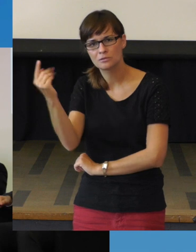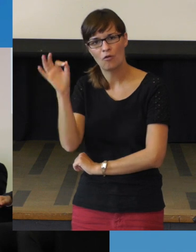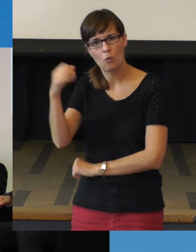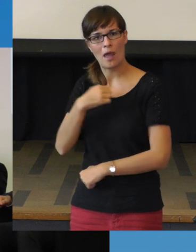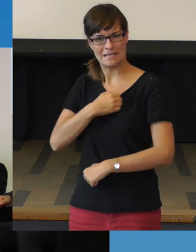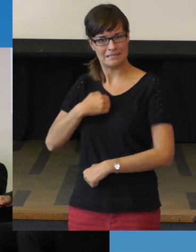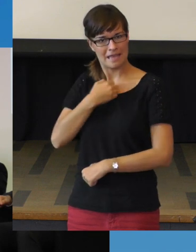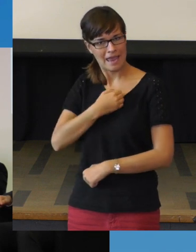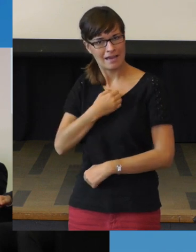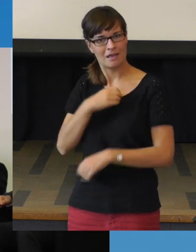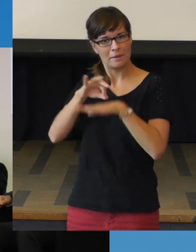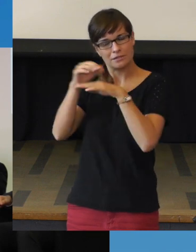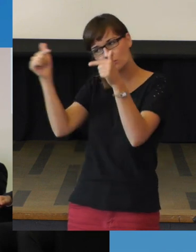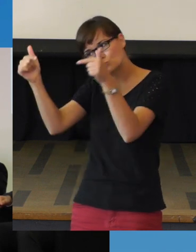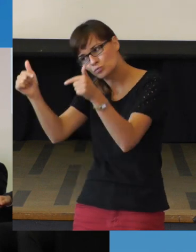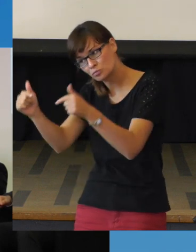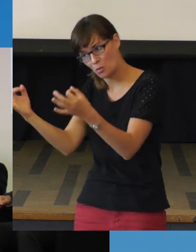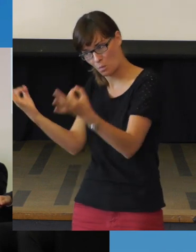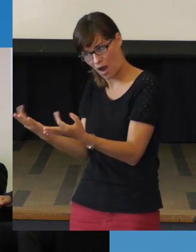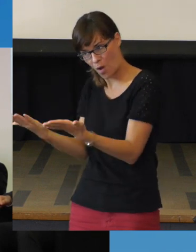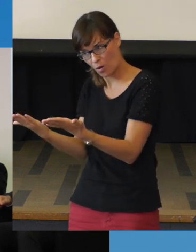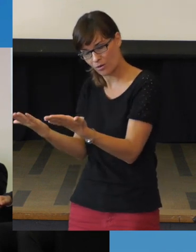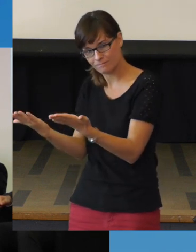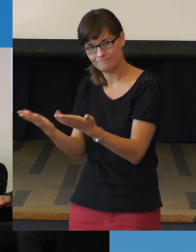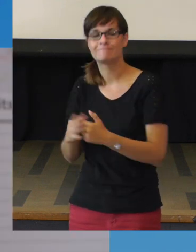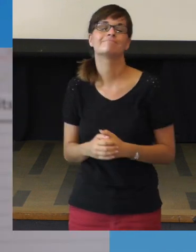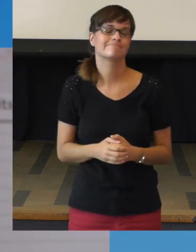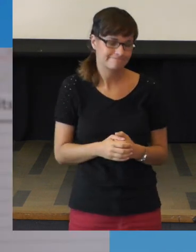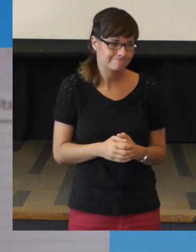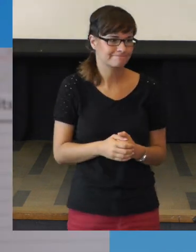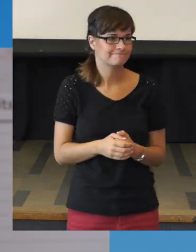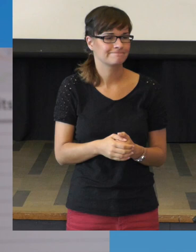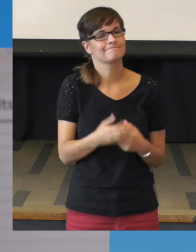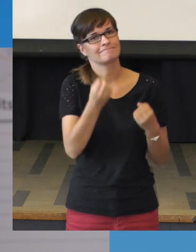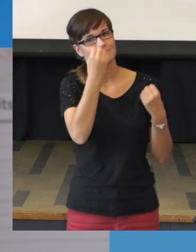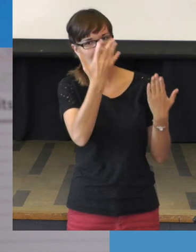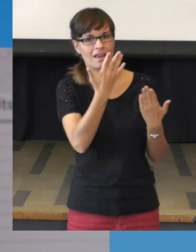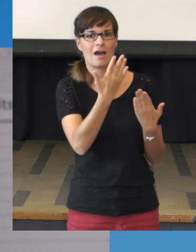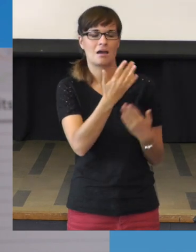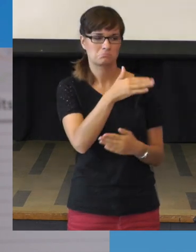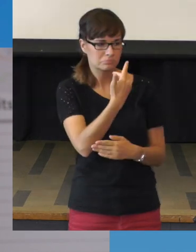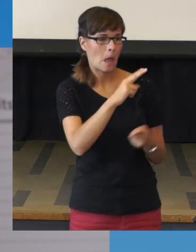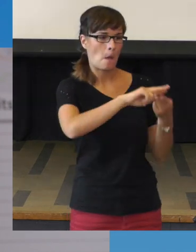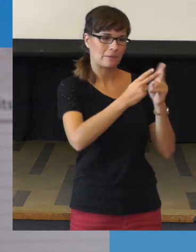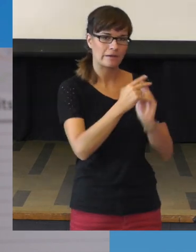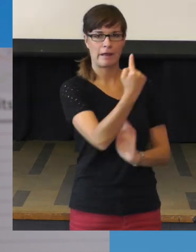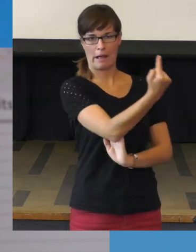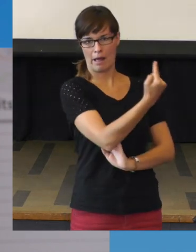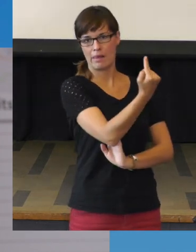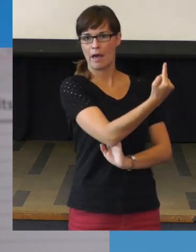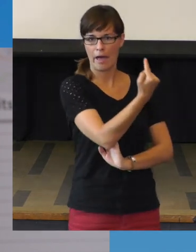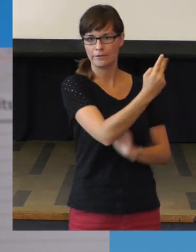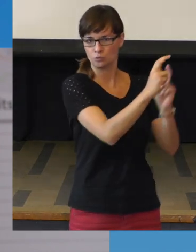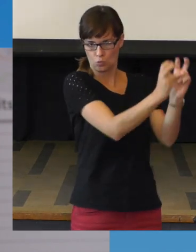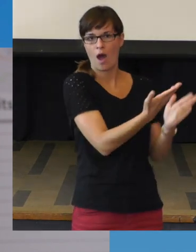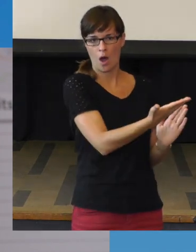Medizin brauchen, Zuwendung. Ja, sicherlich haben wir auch Mitglieder, die allein sind, die kommen immer gern zu uns